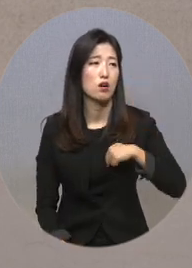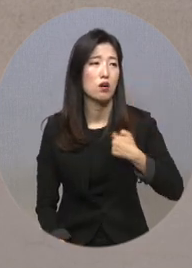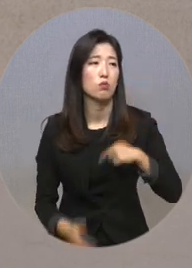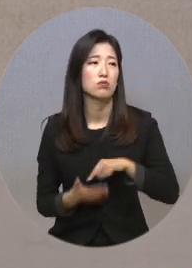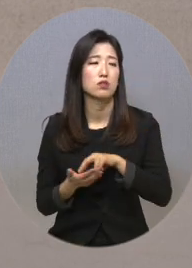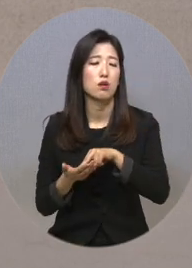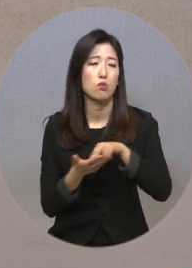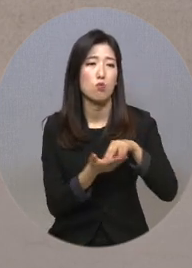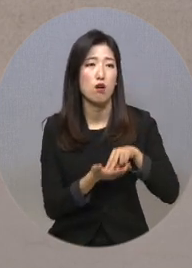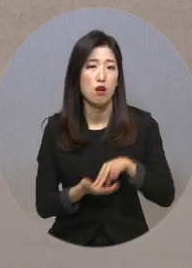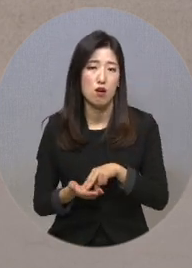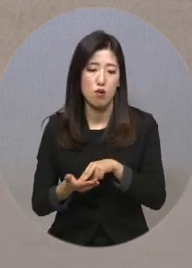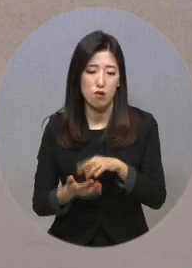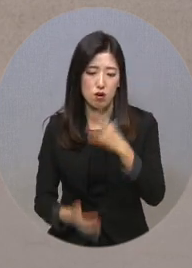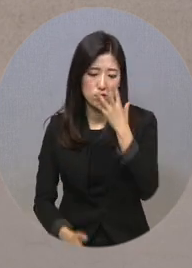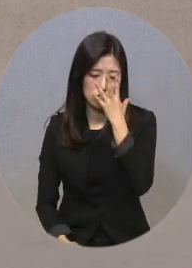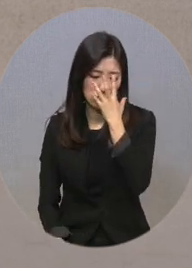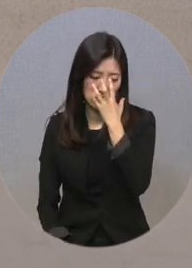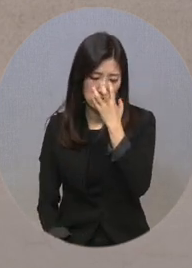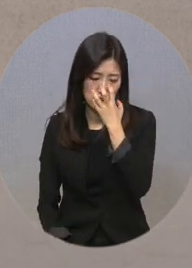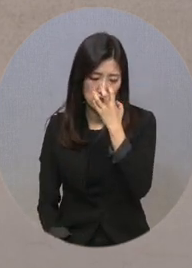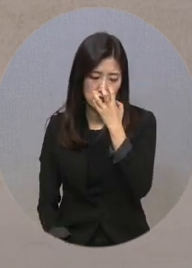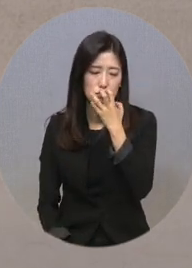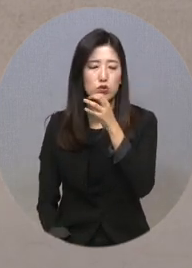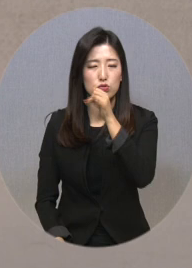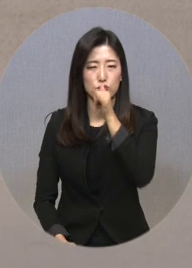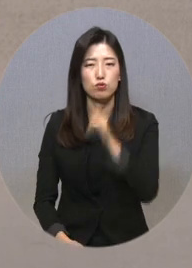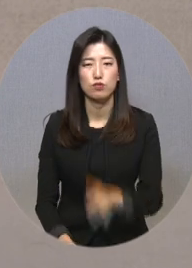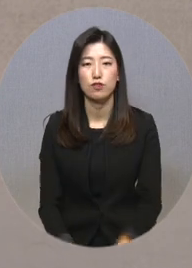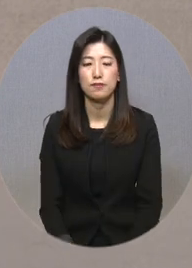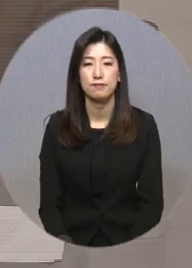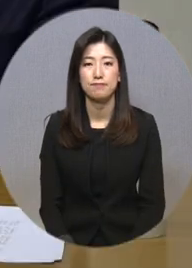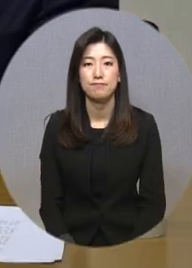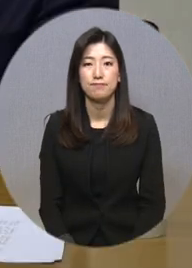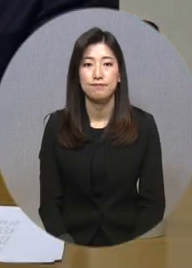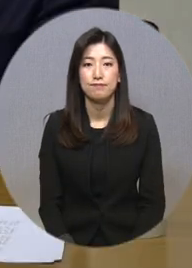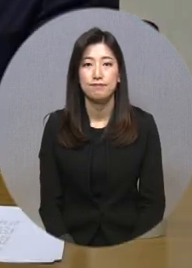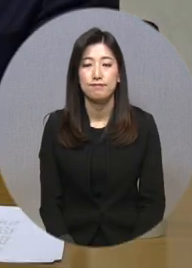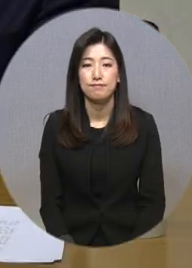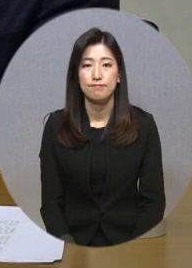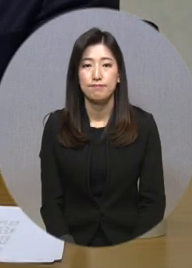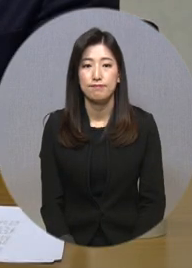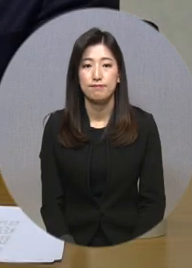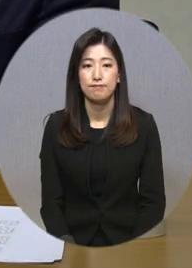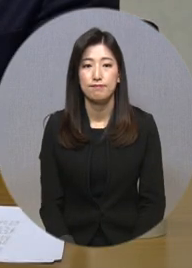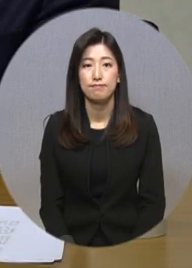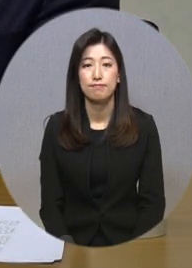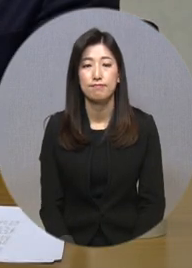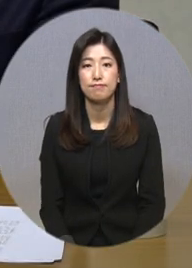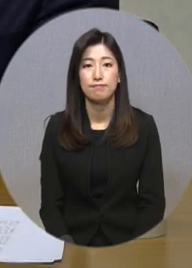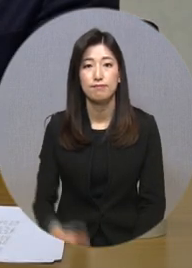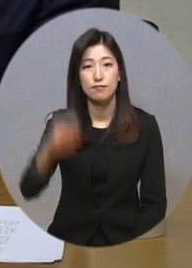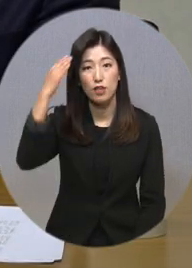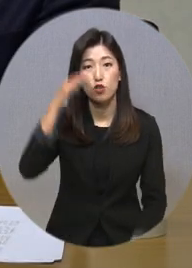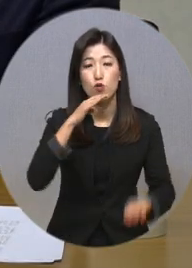그로 인해 우울증도 겪고 있다고 저는 듣고 있습니다. 70년이 넘게 갈라져 있다